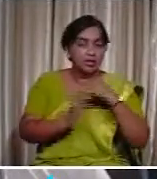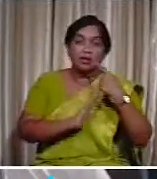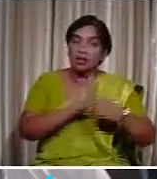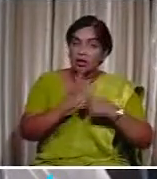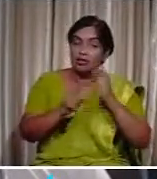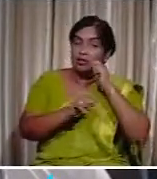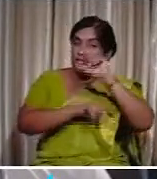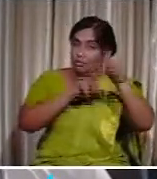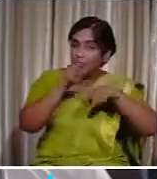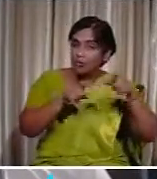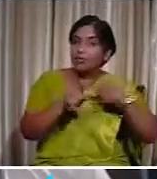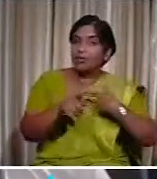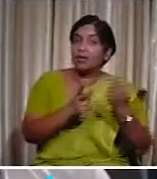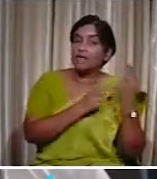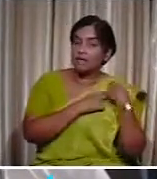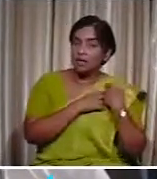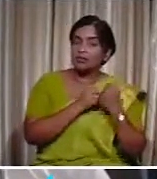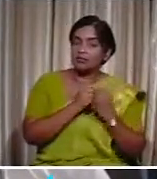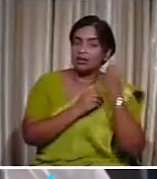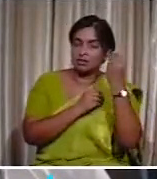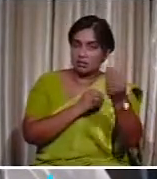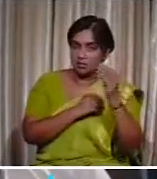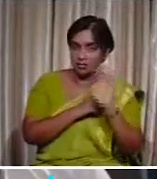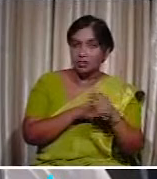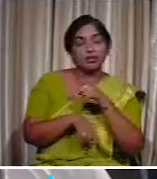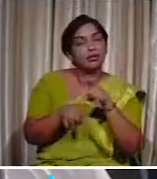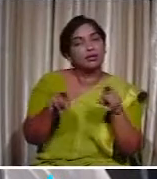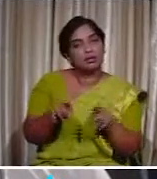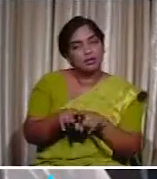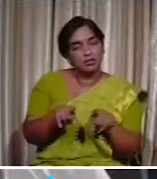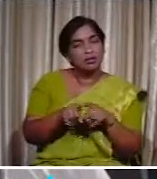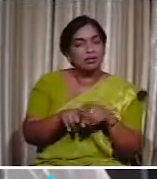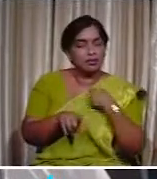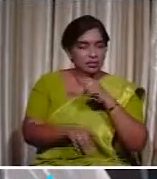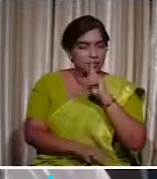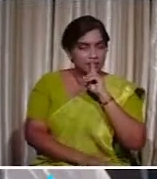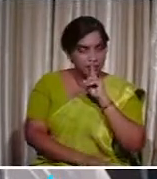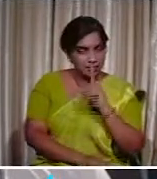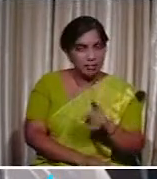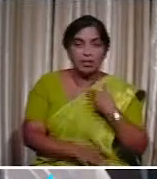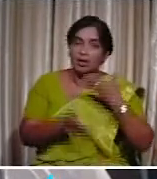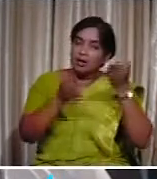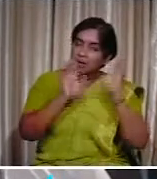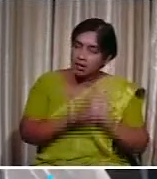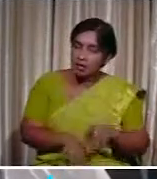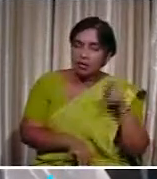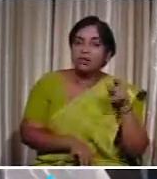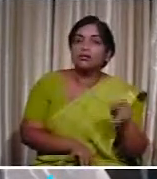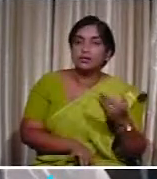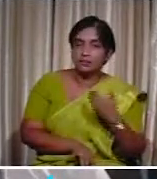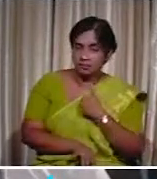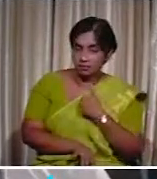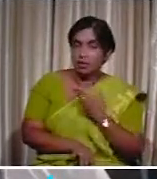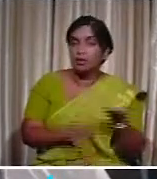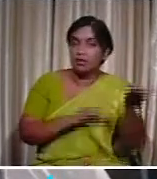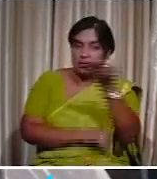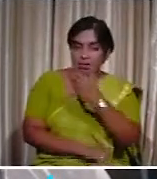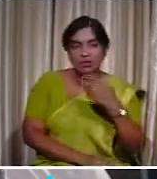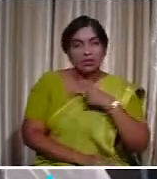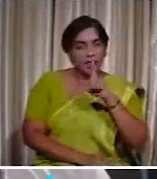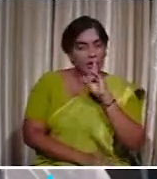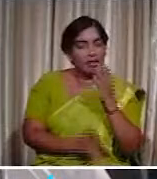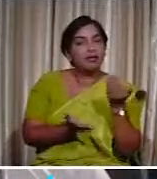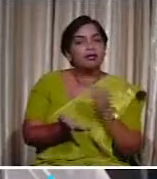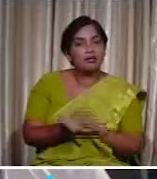පොදු මහ ජනතාව වෙනුවෙන් අපේ වගකීම අපි ඉෂ්ට කරමු. ඒ බව සිහිපත් කරමින් අවසාන වශයෙන් මා ඔබ හැමෝටම කියන්නේ